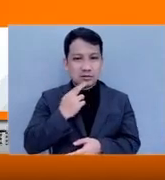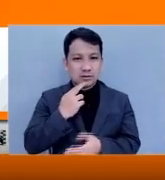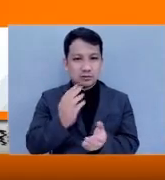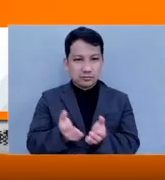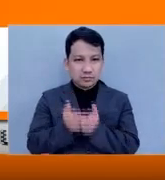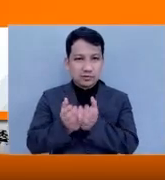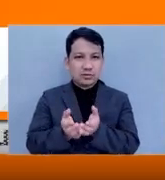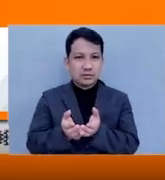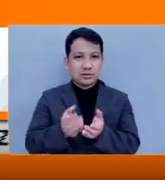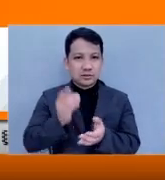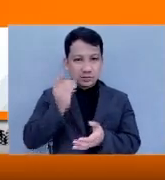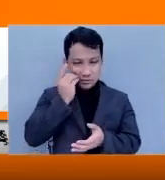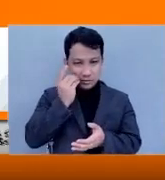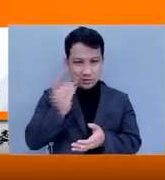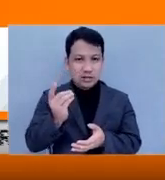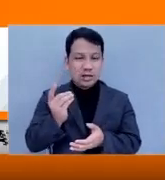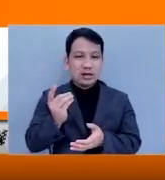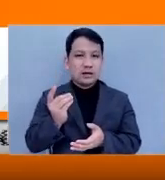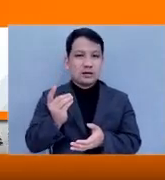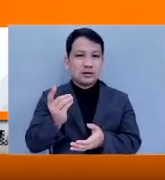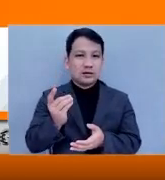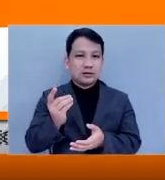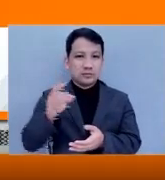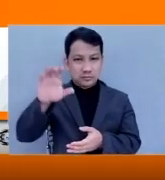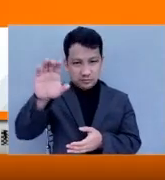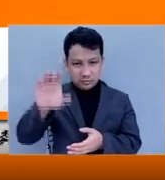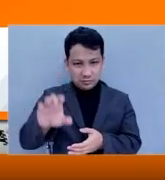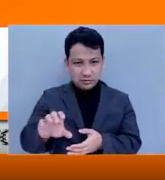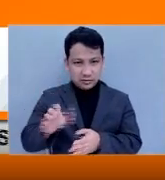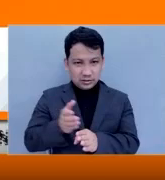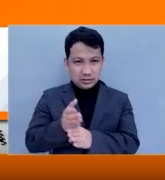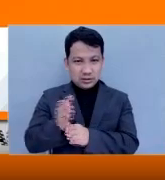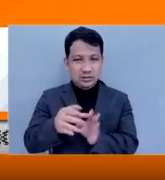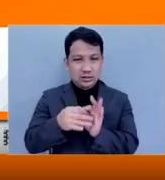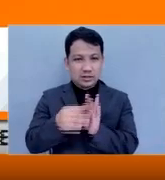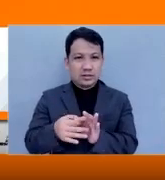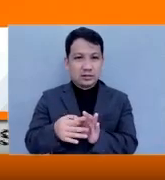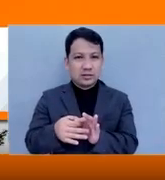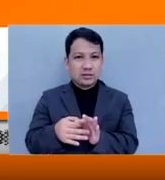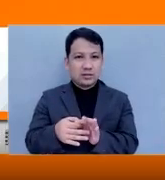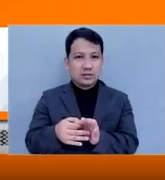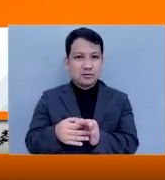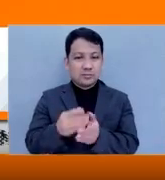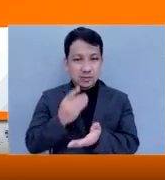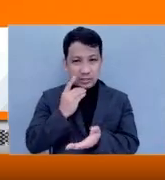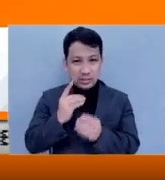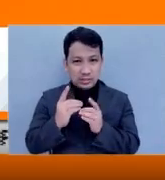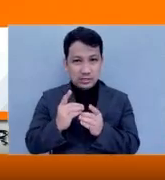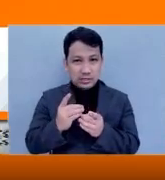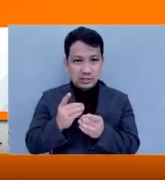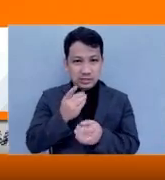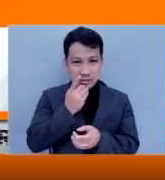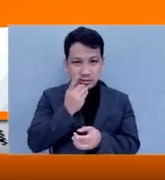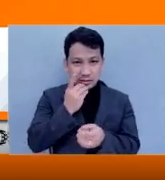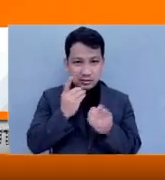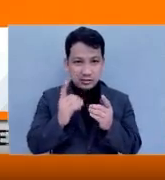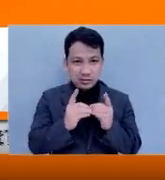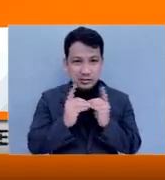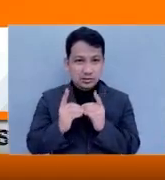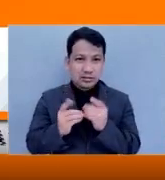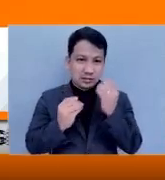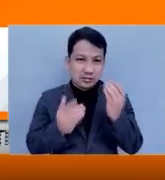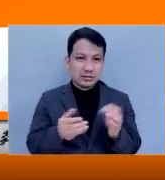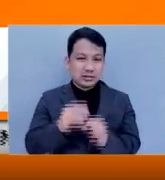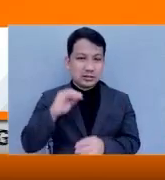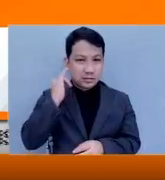si Donnalyn. Pagkatapos ng sunset, diretso naman sila sa isang dinner date. At dito, nabanggit ni